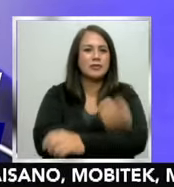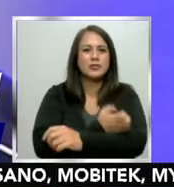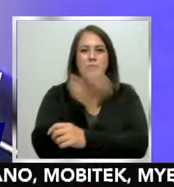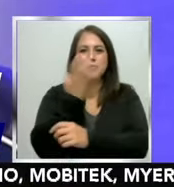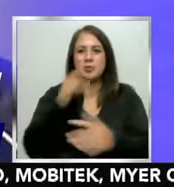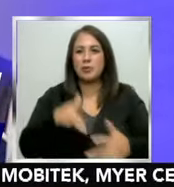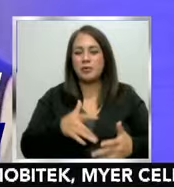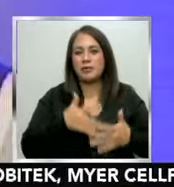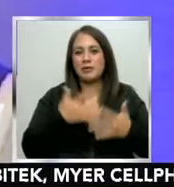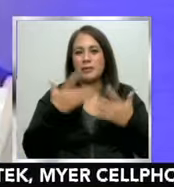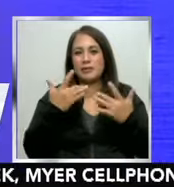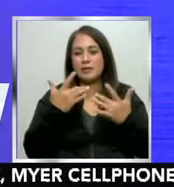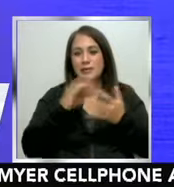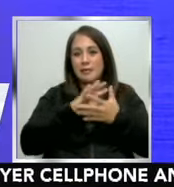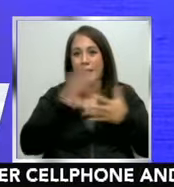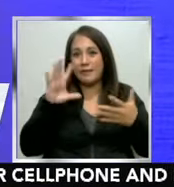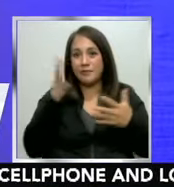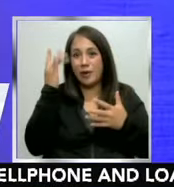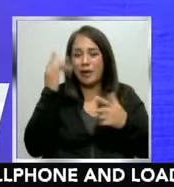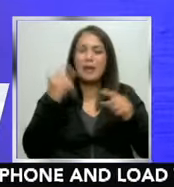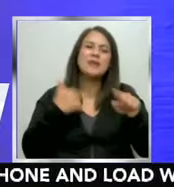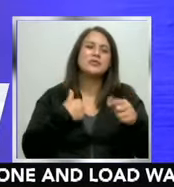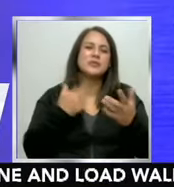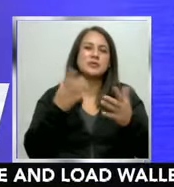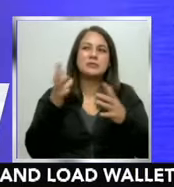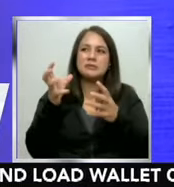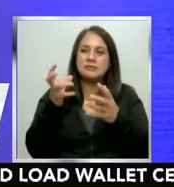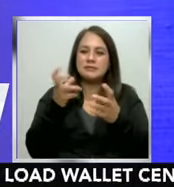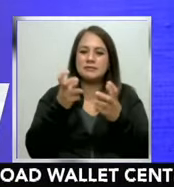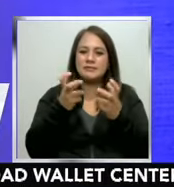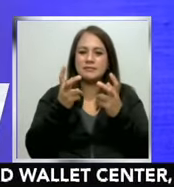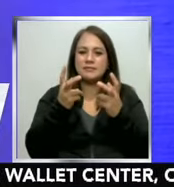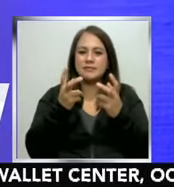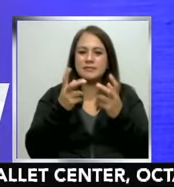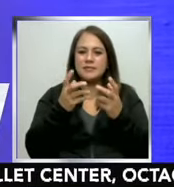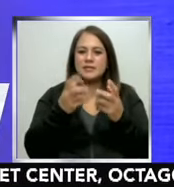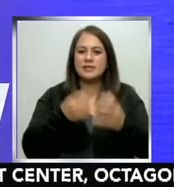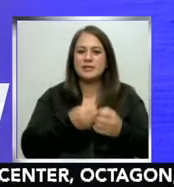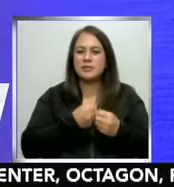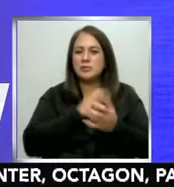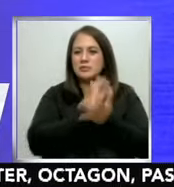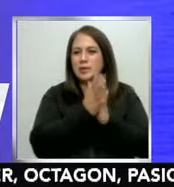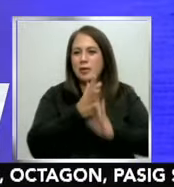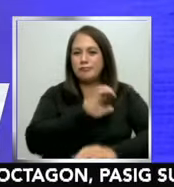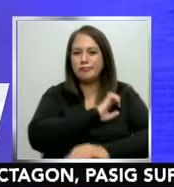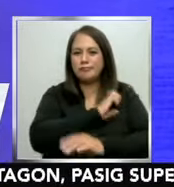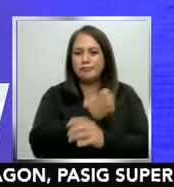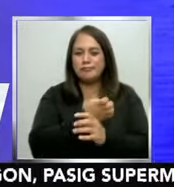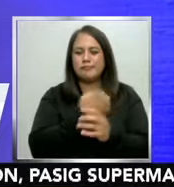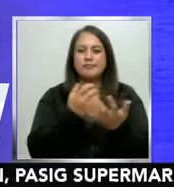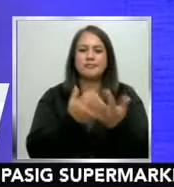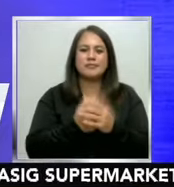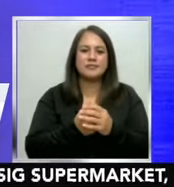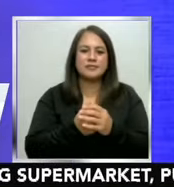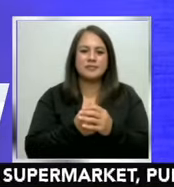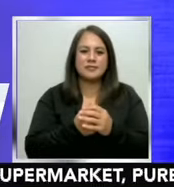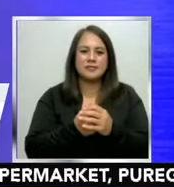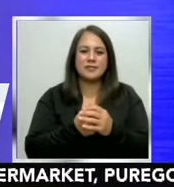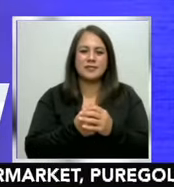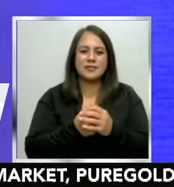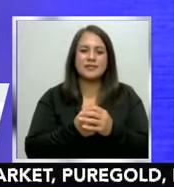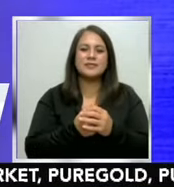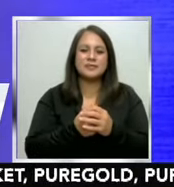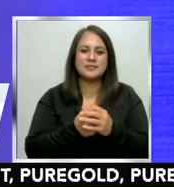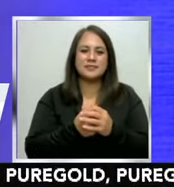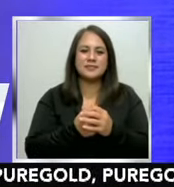kami nakukuha ng mga energy. 필리핀에서 정말 많은 사랑을 보내주시고 있는 거기 때문에 그거에 대한 감사함은 저희 멤버들 다 너무